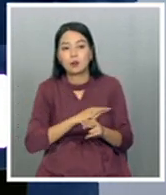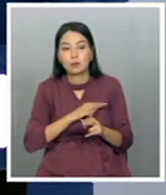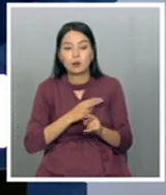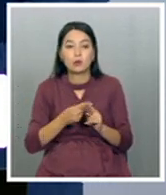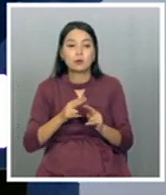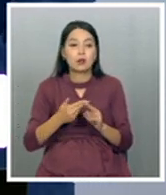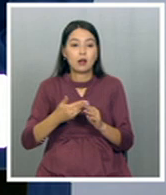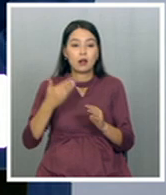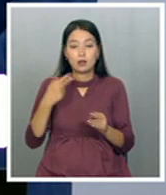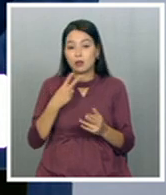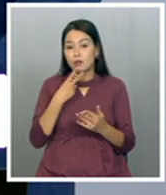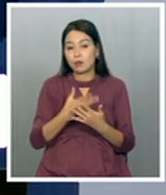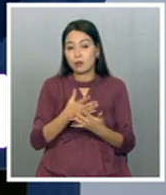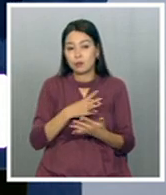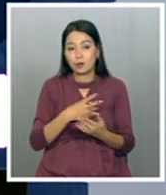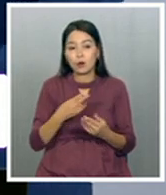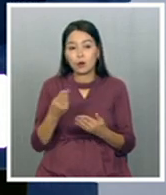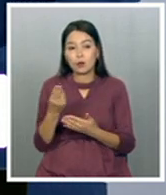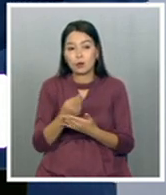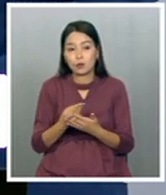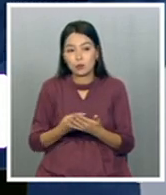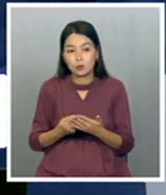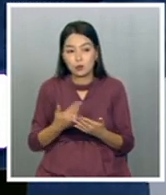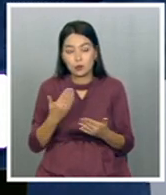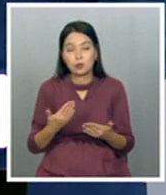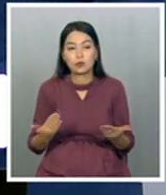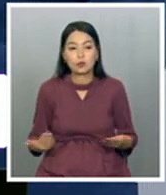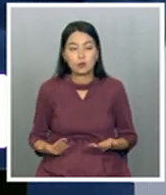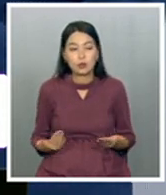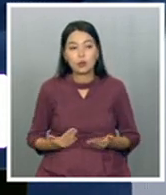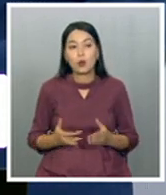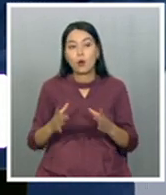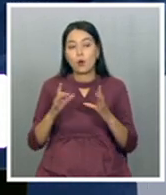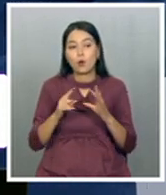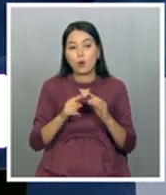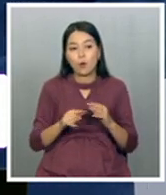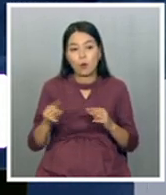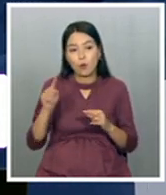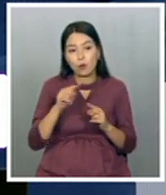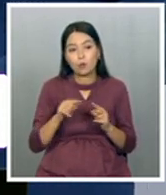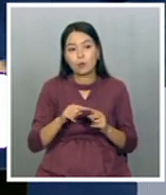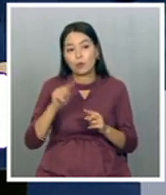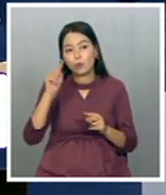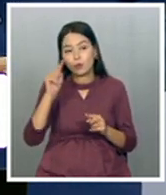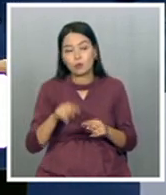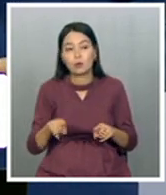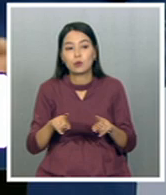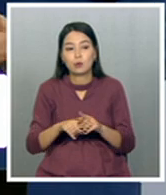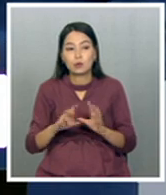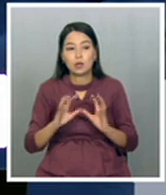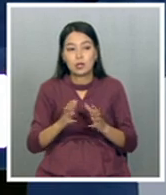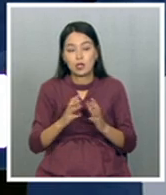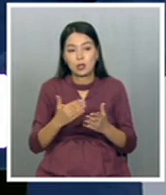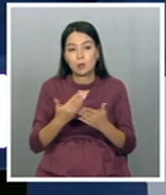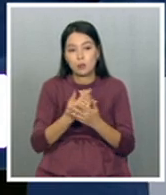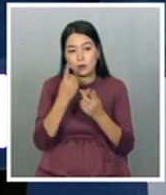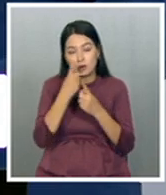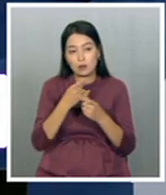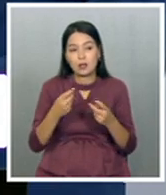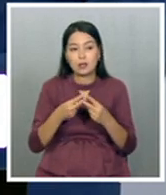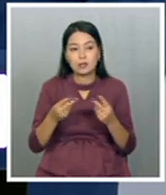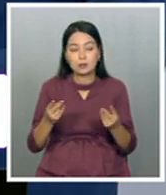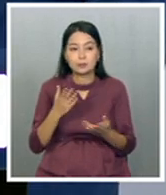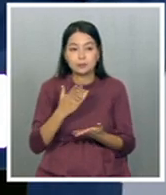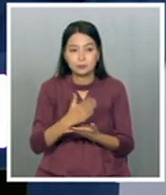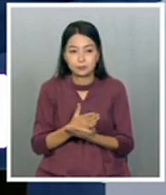суретте көргеніміздей, дүние осының биіктігі ол бізде географиялық ендікке сәйкес тең болған болатын.